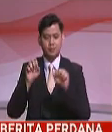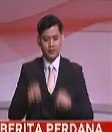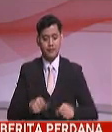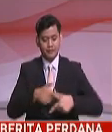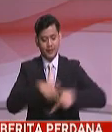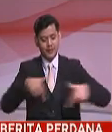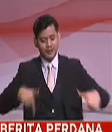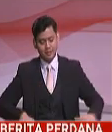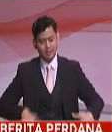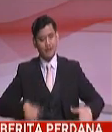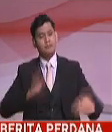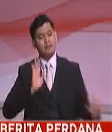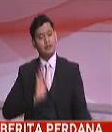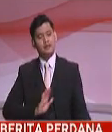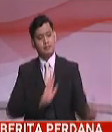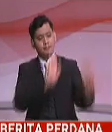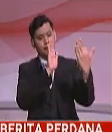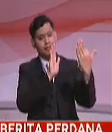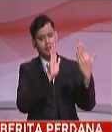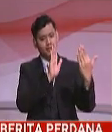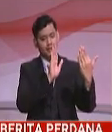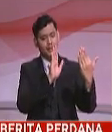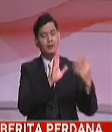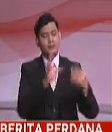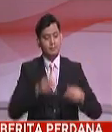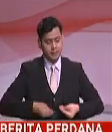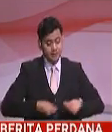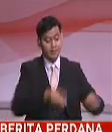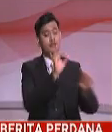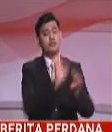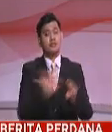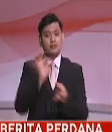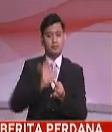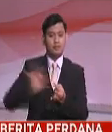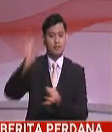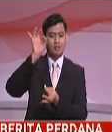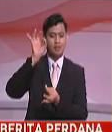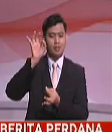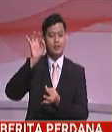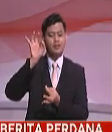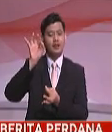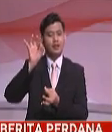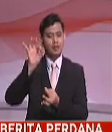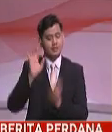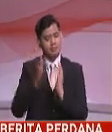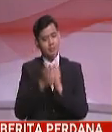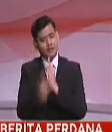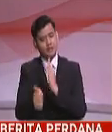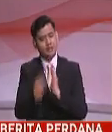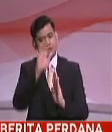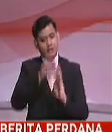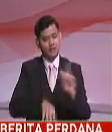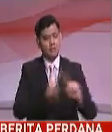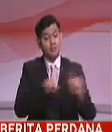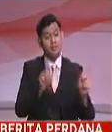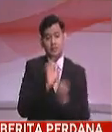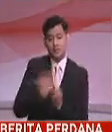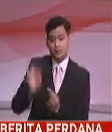ni jenis budak-budak. Bila kita macam bagi semangat, walaupun skill kurang, taktikal pun kurang, tapi semangat dorang